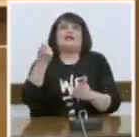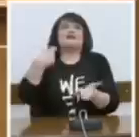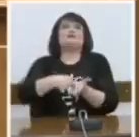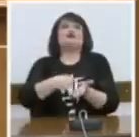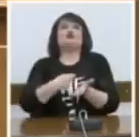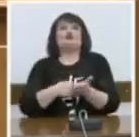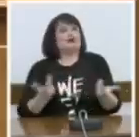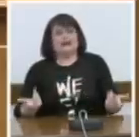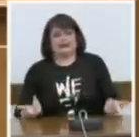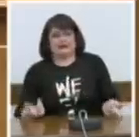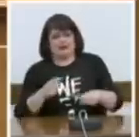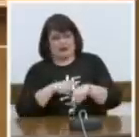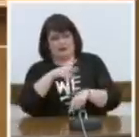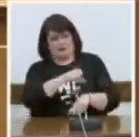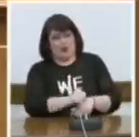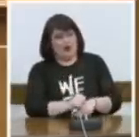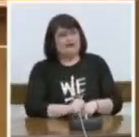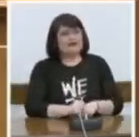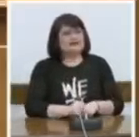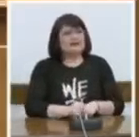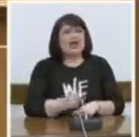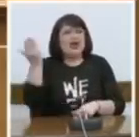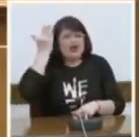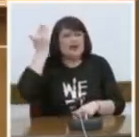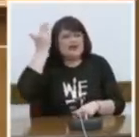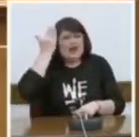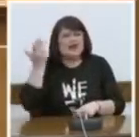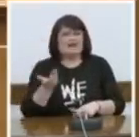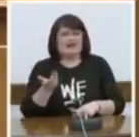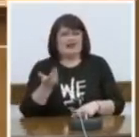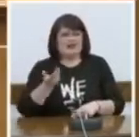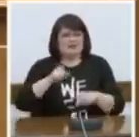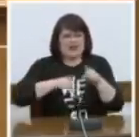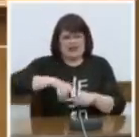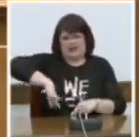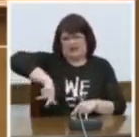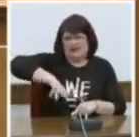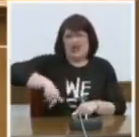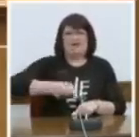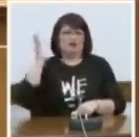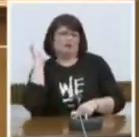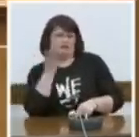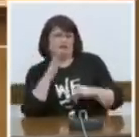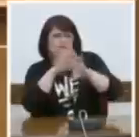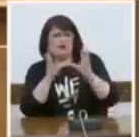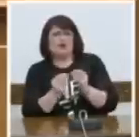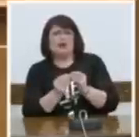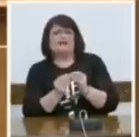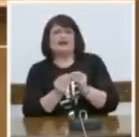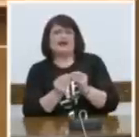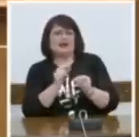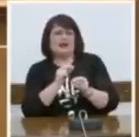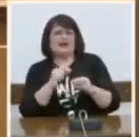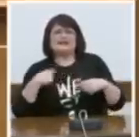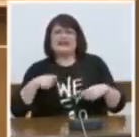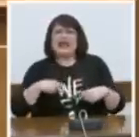Γιατί προλάβατε να υπάρχει ακρίβεια και σχροκέρδεια. Και δεν προλάβατε να υπάρχει δυνατή υγεία και στελέχωση του ΕΚΑΒ. Αυτά είναι πραγματικά ερωτήματα,